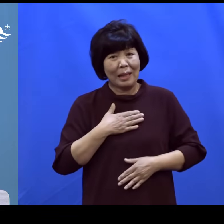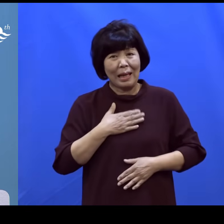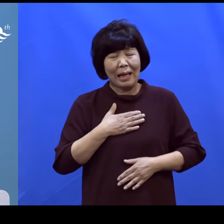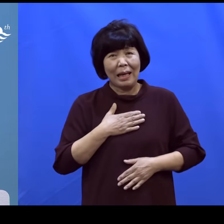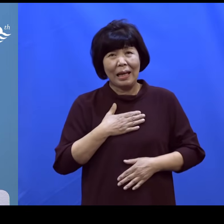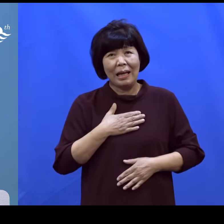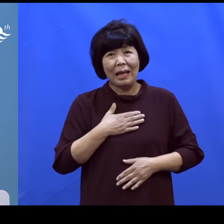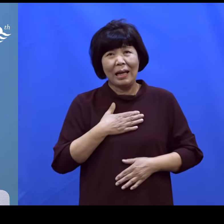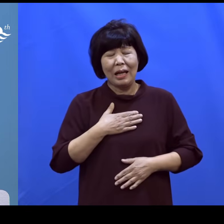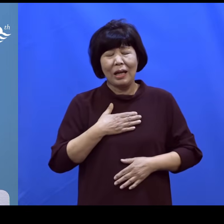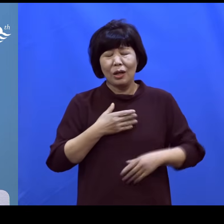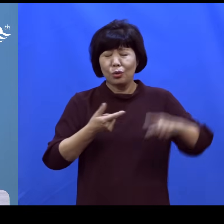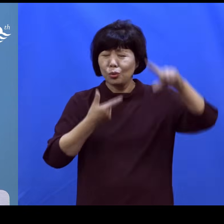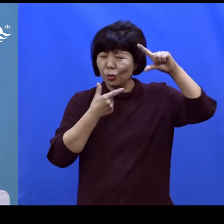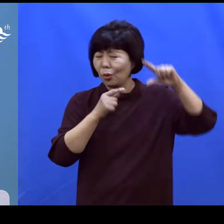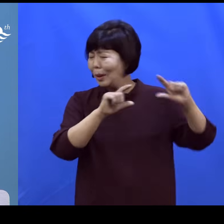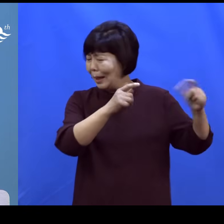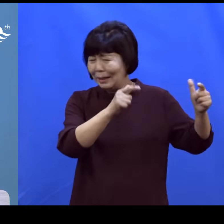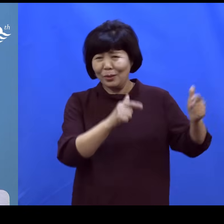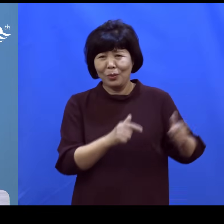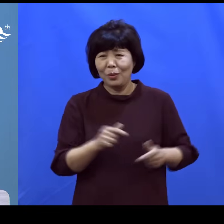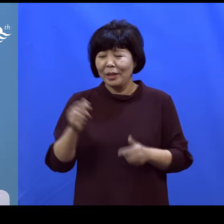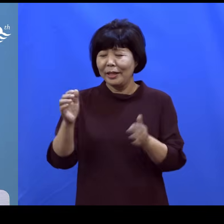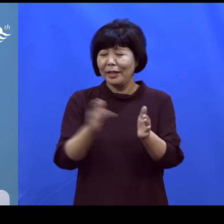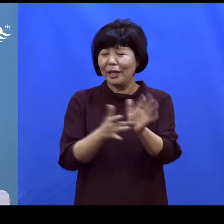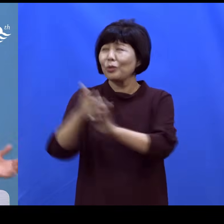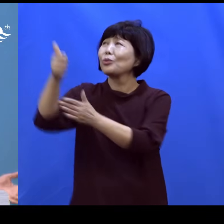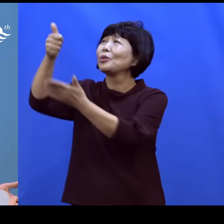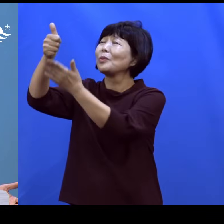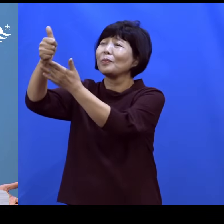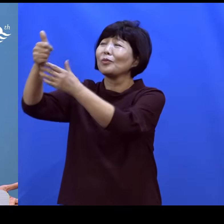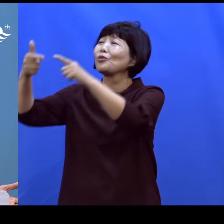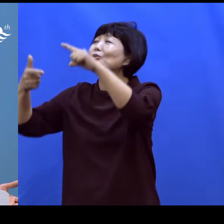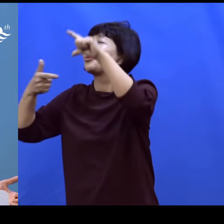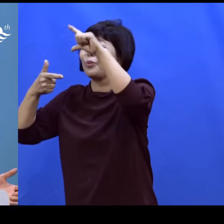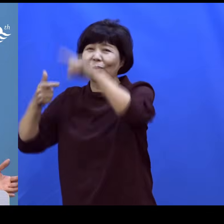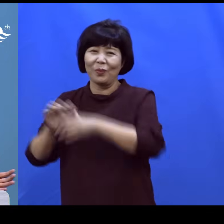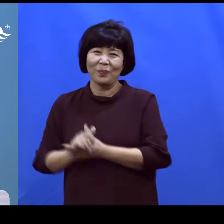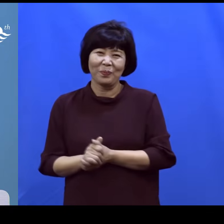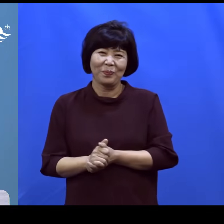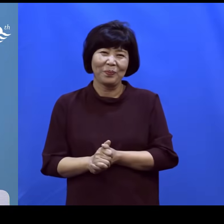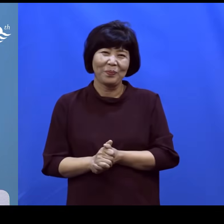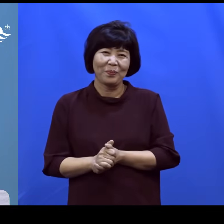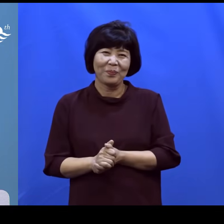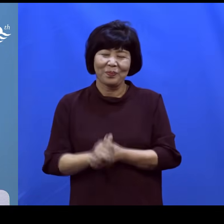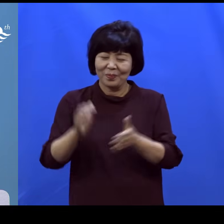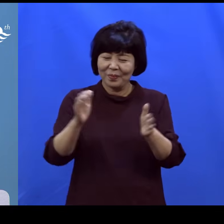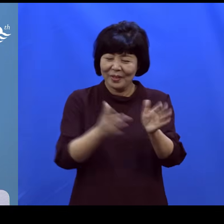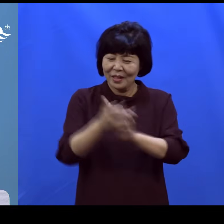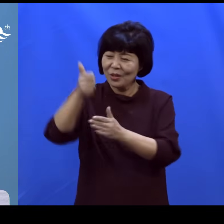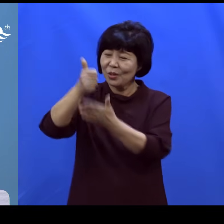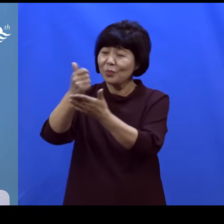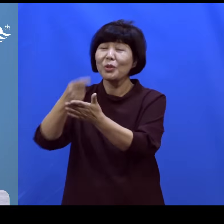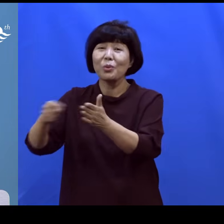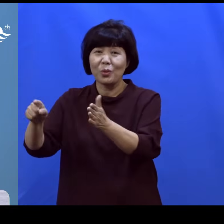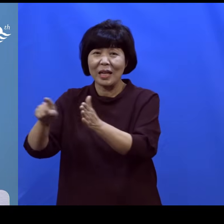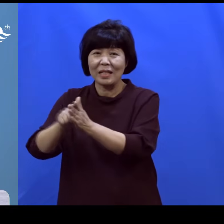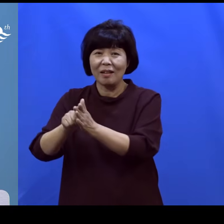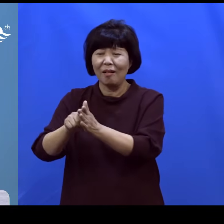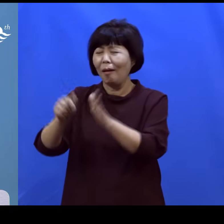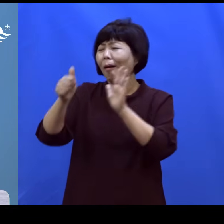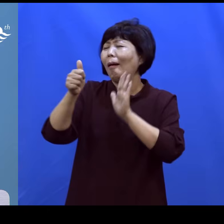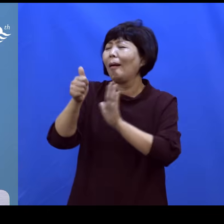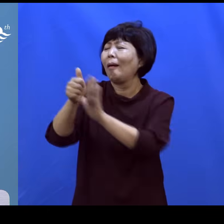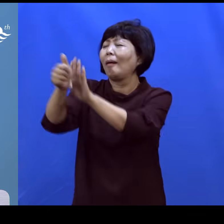조연이요, 자기는 엑스트라고 예수 그리스도를 받쳐주는 역할을 하기